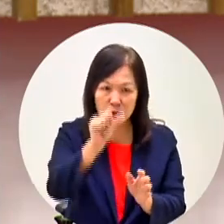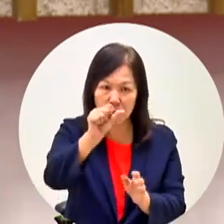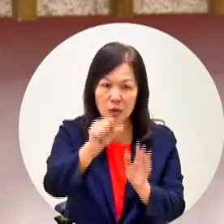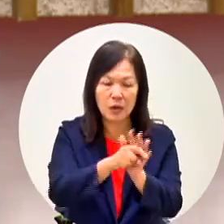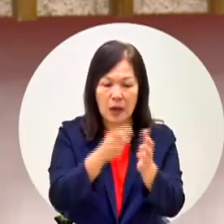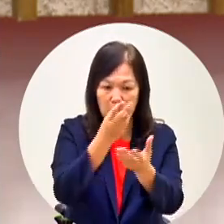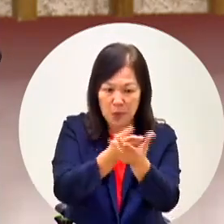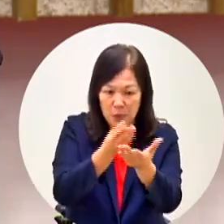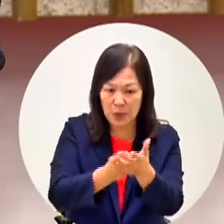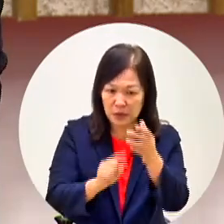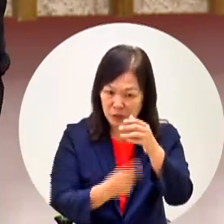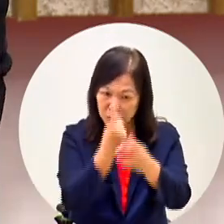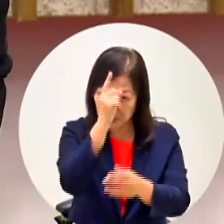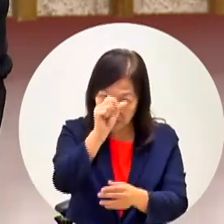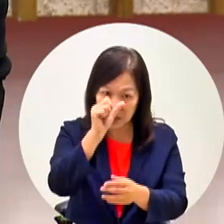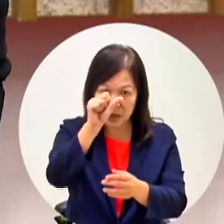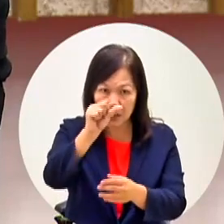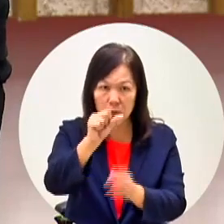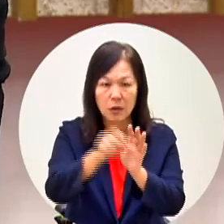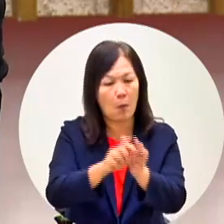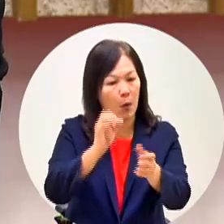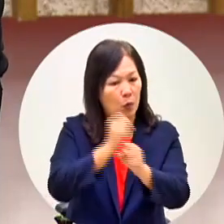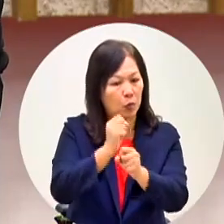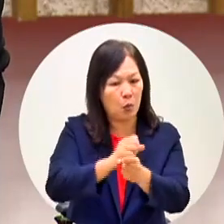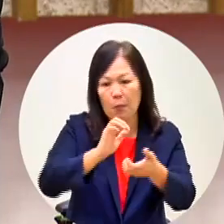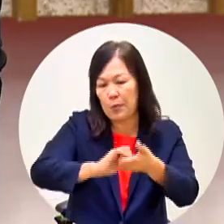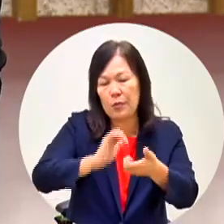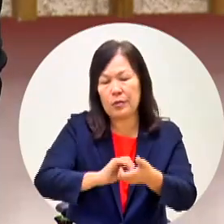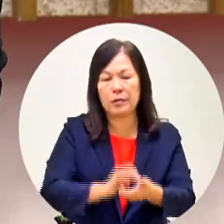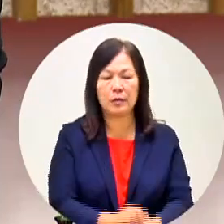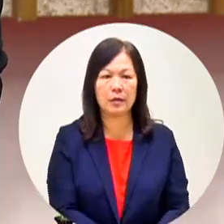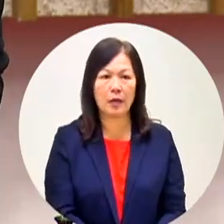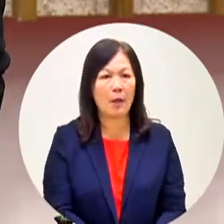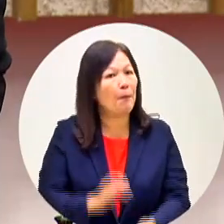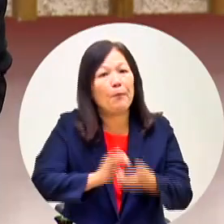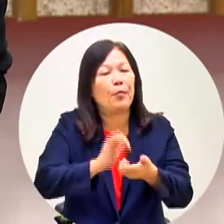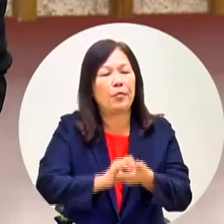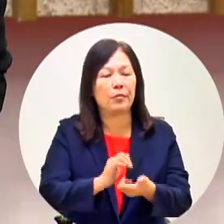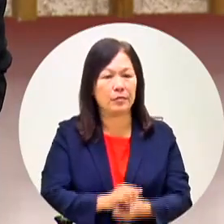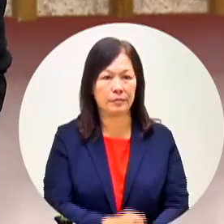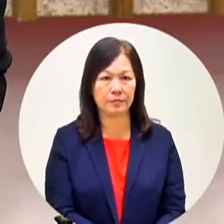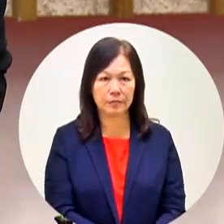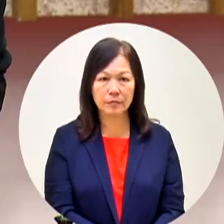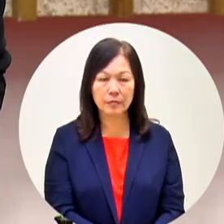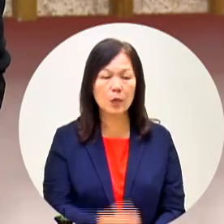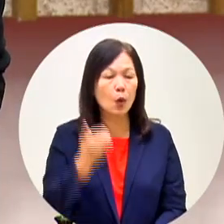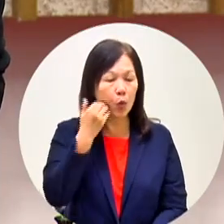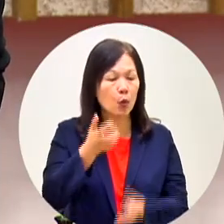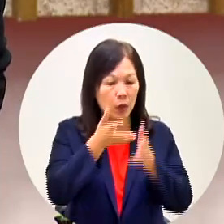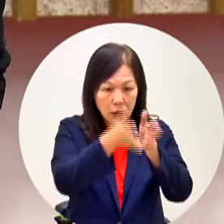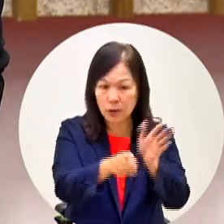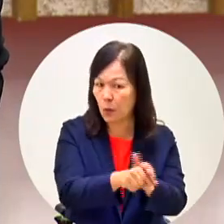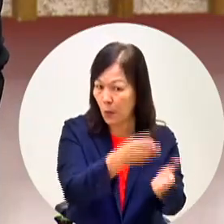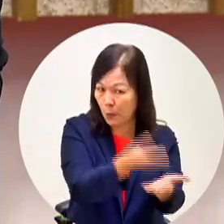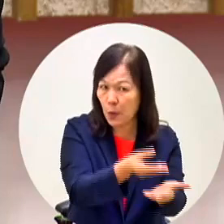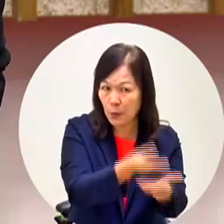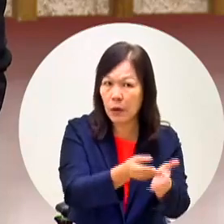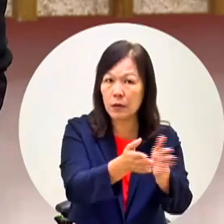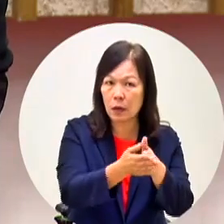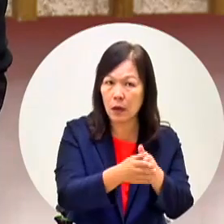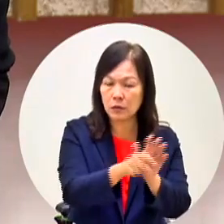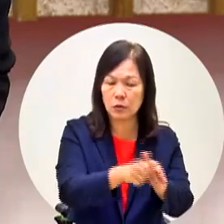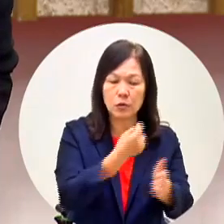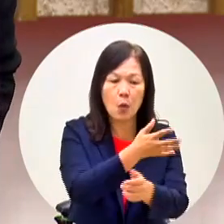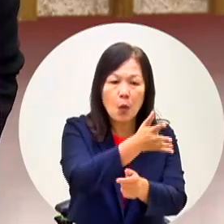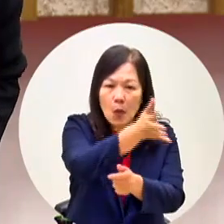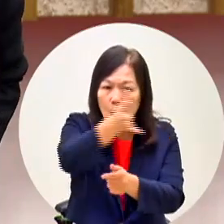一定要做博弈。不一定，一定，因为如果我们要做博弈，一定要经过所有广大的高雄市民的同意，